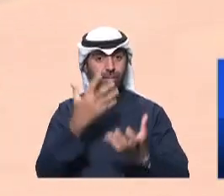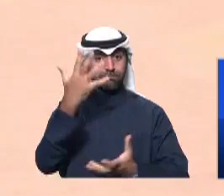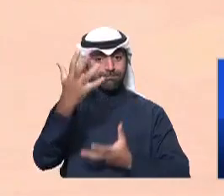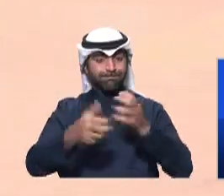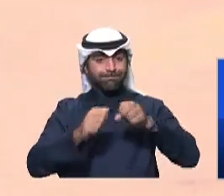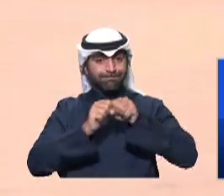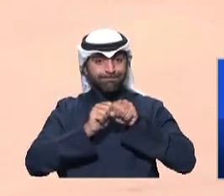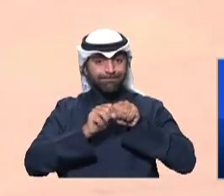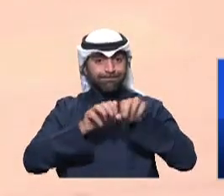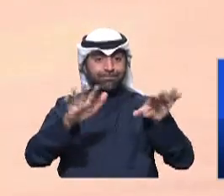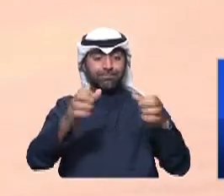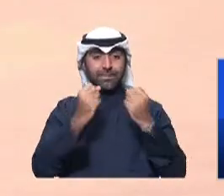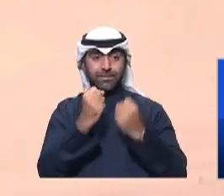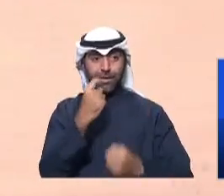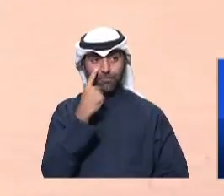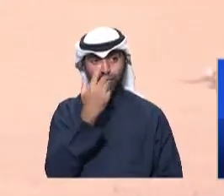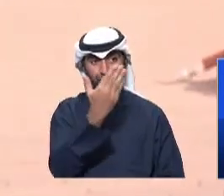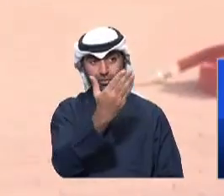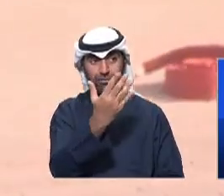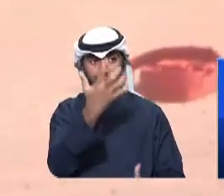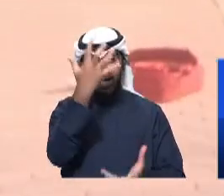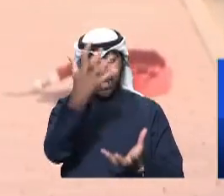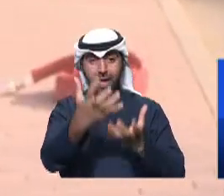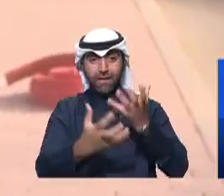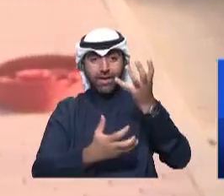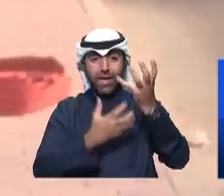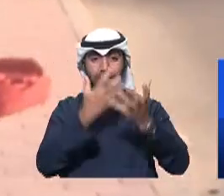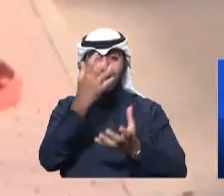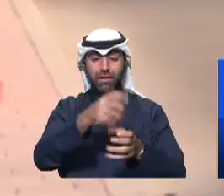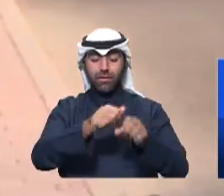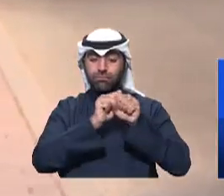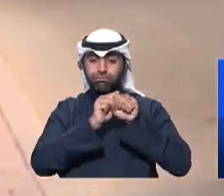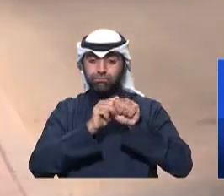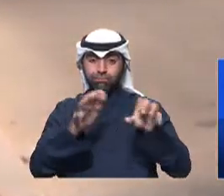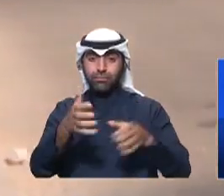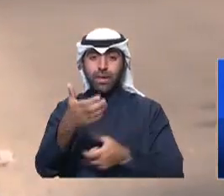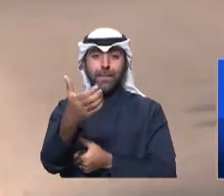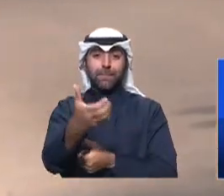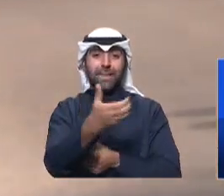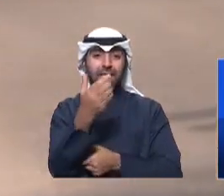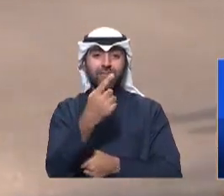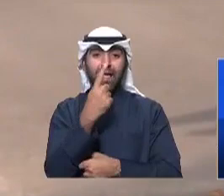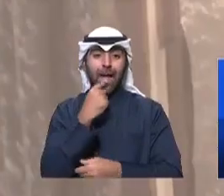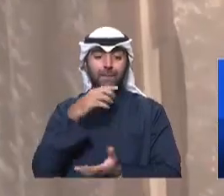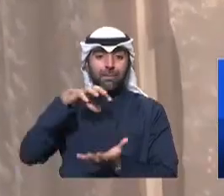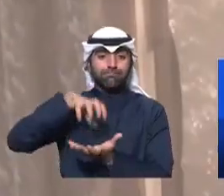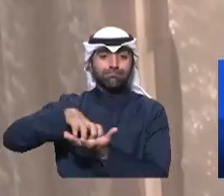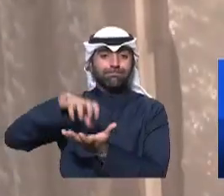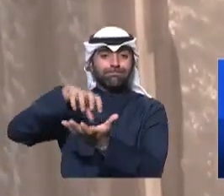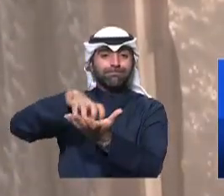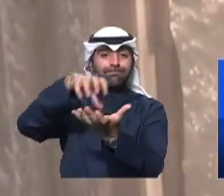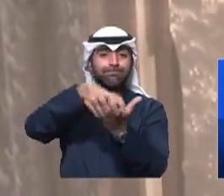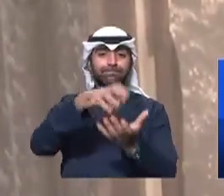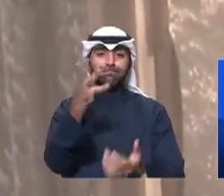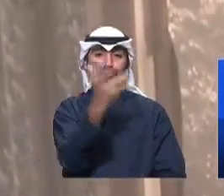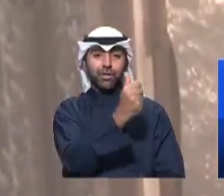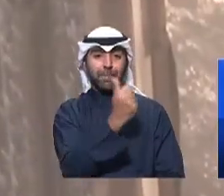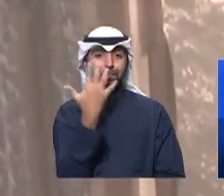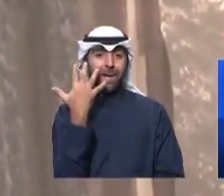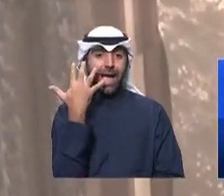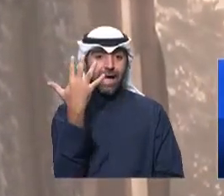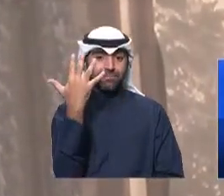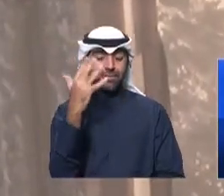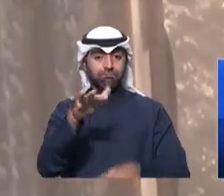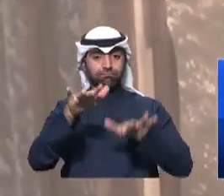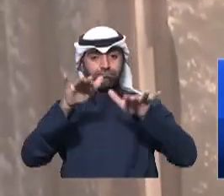من الكيلومترات وهرعت إليه 5 مراكز إطفاء وتم التعامل مع الحدث من قبل رجال الإطفاء